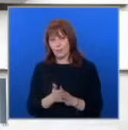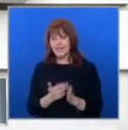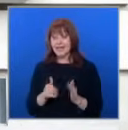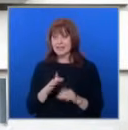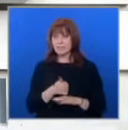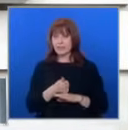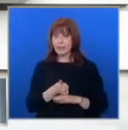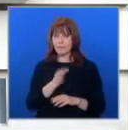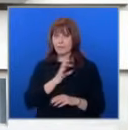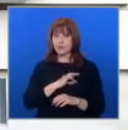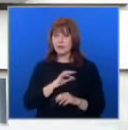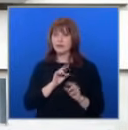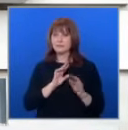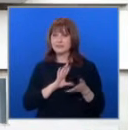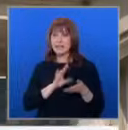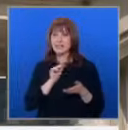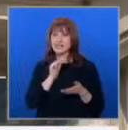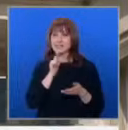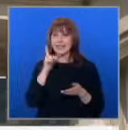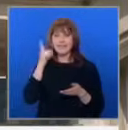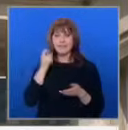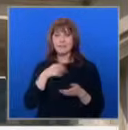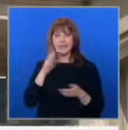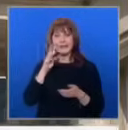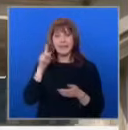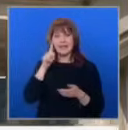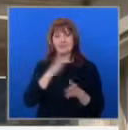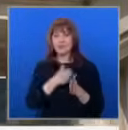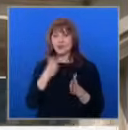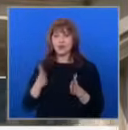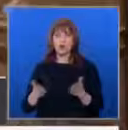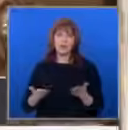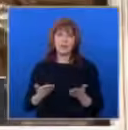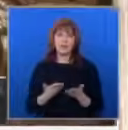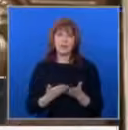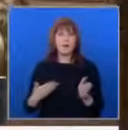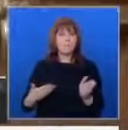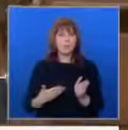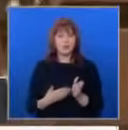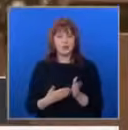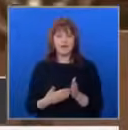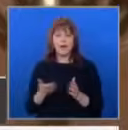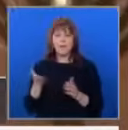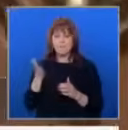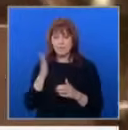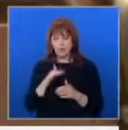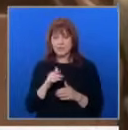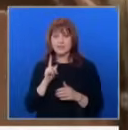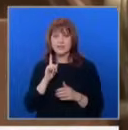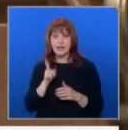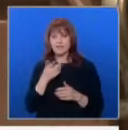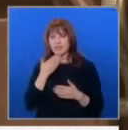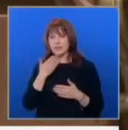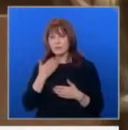като кметовете получат уведомленията с сигналите, имат 3-дневен срок да предоставят възражение. После Общинската избирателна комисия трябва да